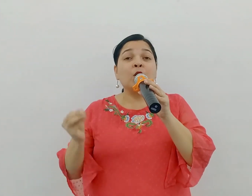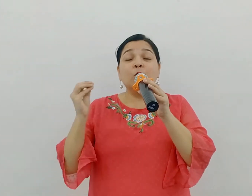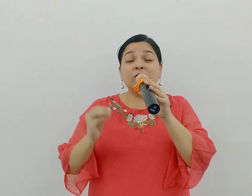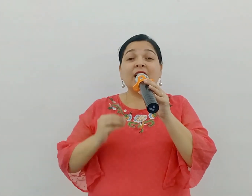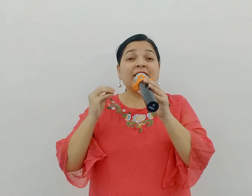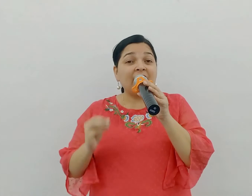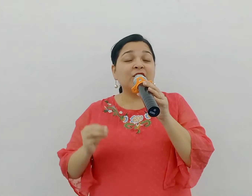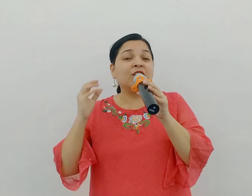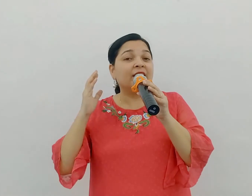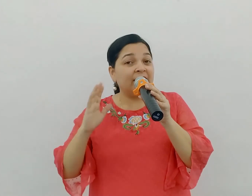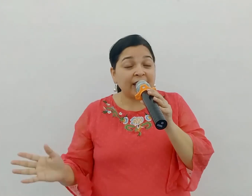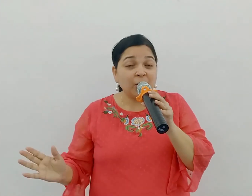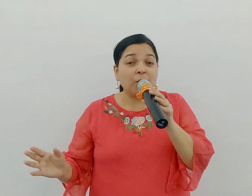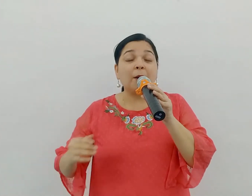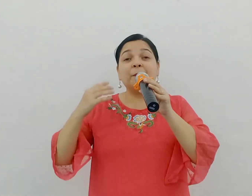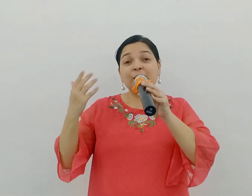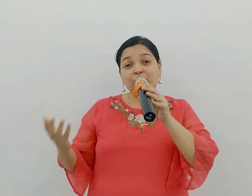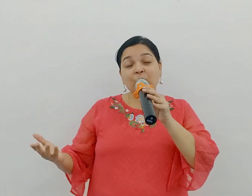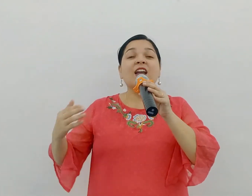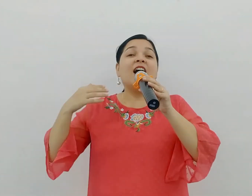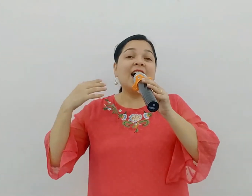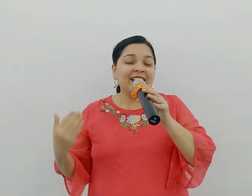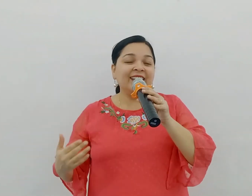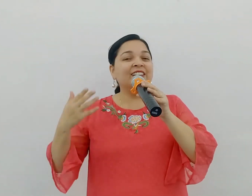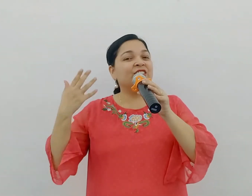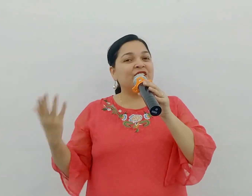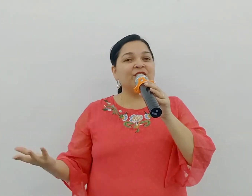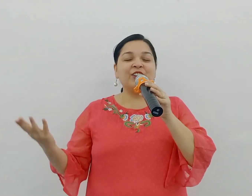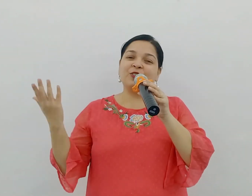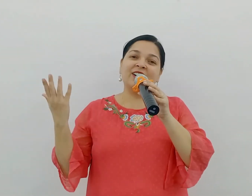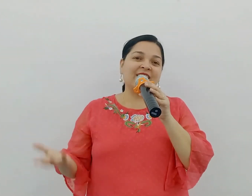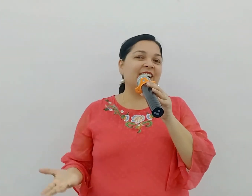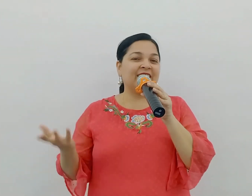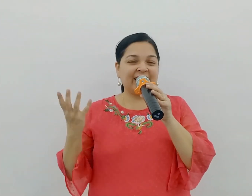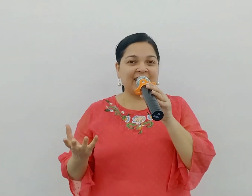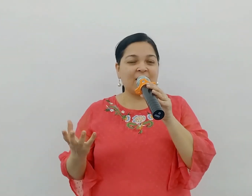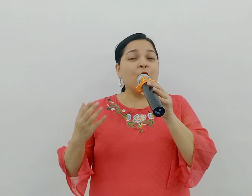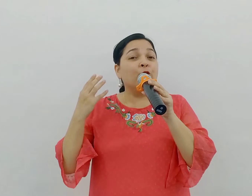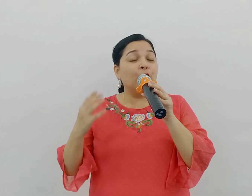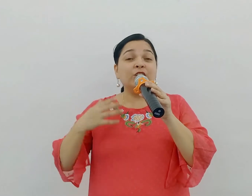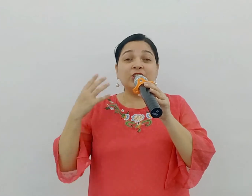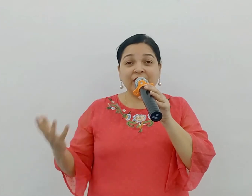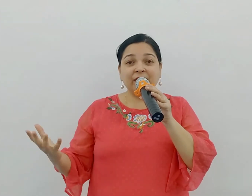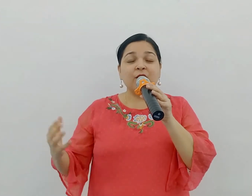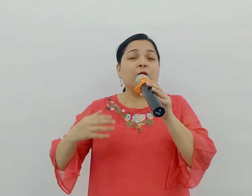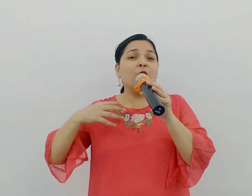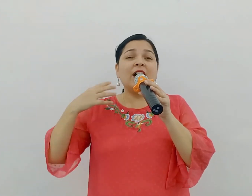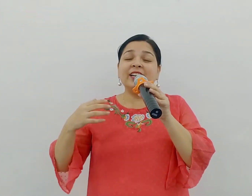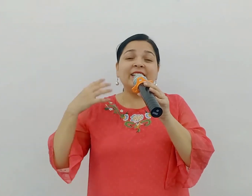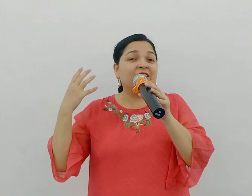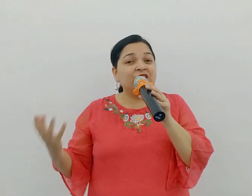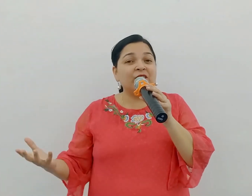करेगा उसका नाश नहीं होगा, पर वो अनंत जीवन को ग्रहण करेगा। वो जीवन,